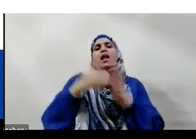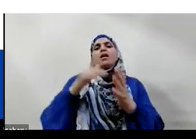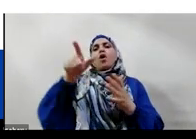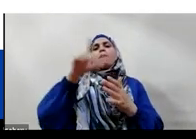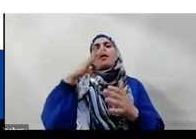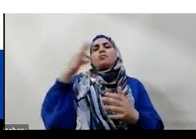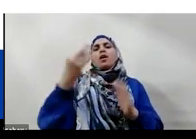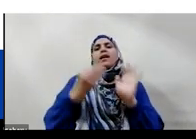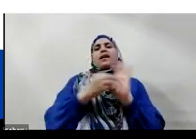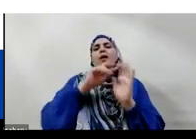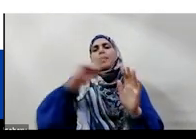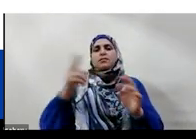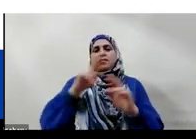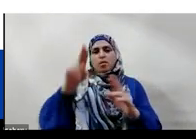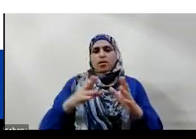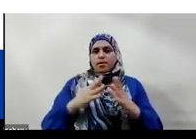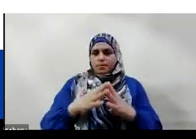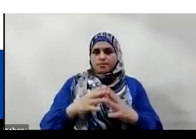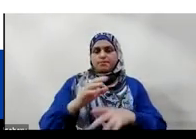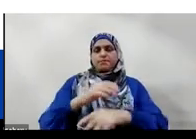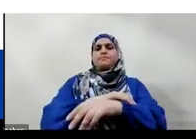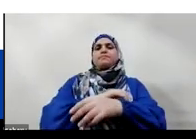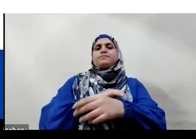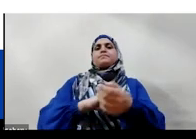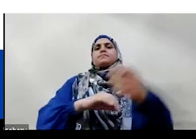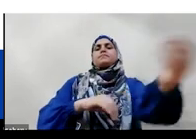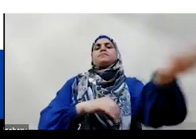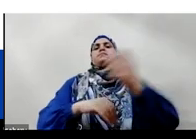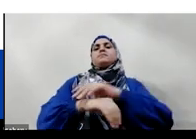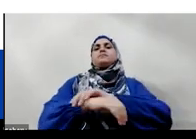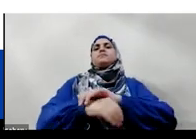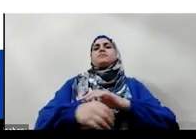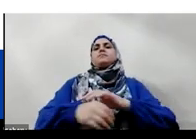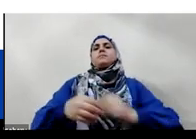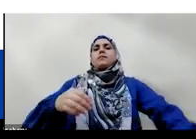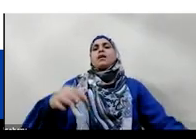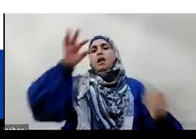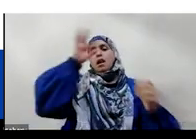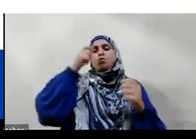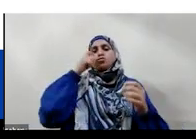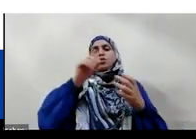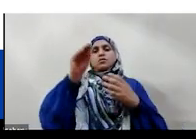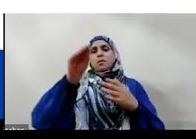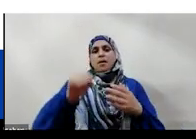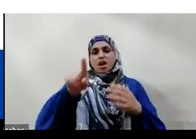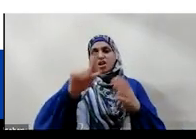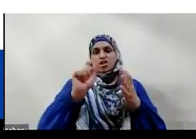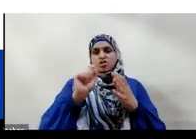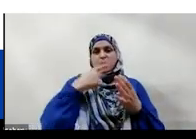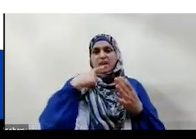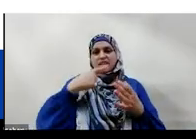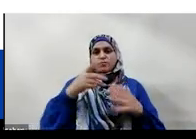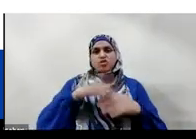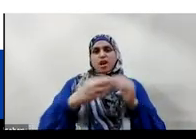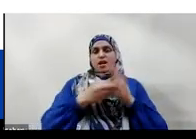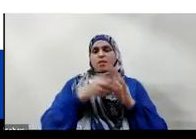تاخدوا بالكم منها، انتوا بتحطوا البريفرنس بتاعتكم، لو حد ما حطش بريفرنس فعادي ده مش هيأثر على الابلكيشن بتاعي.